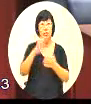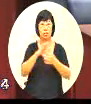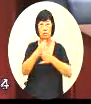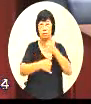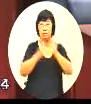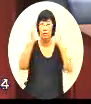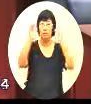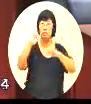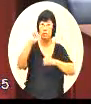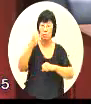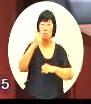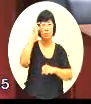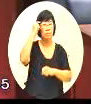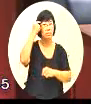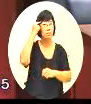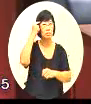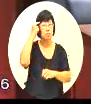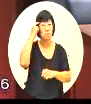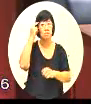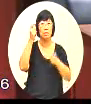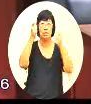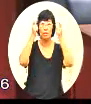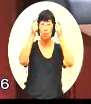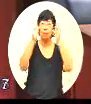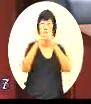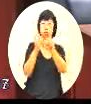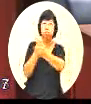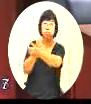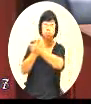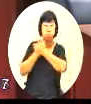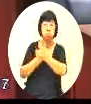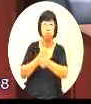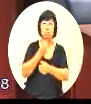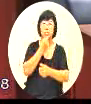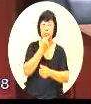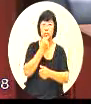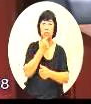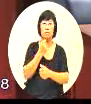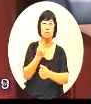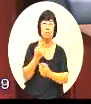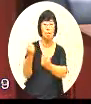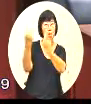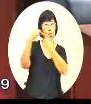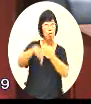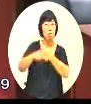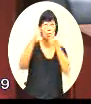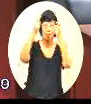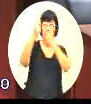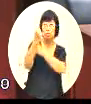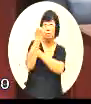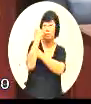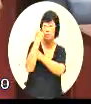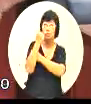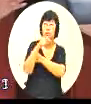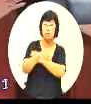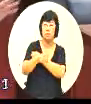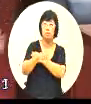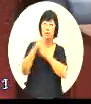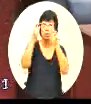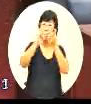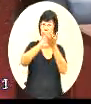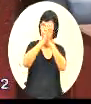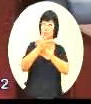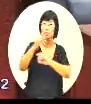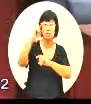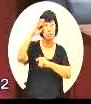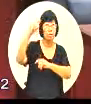义这方面，我觉得。我们高雄要吸引的是，愿意来高雄打拼。如果高雄成为一个创业之都，我们有个辅导，